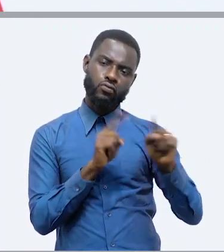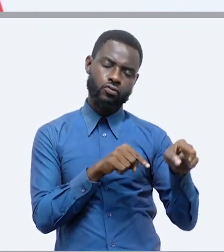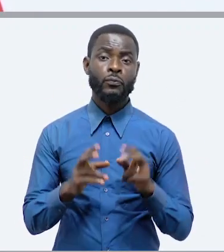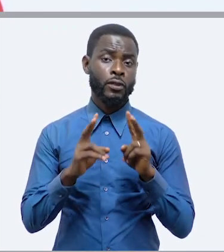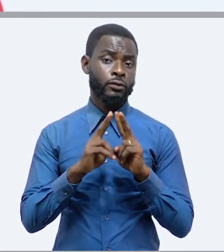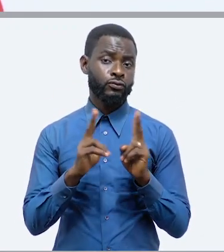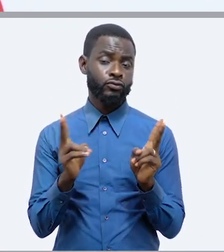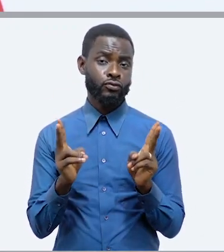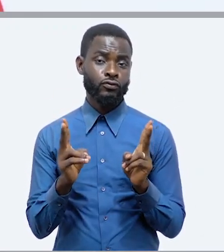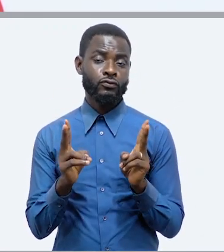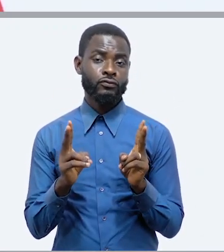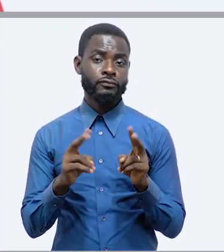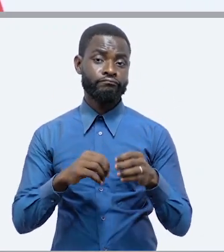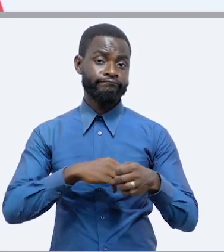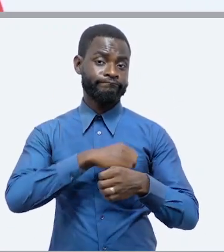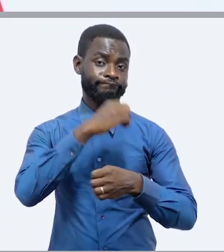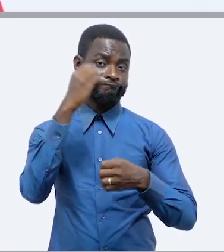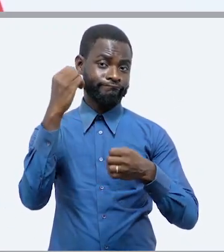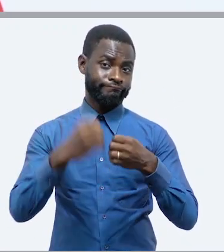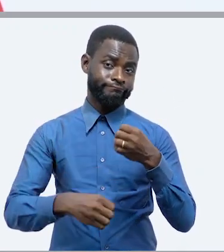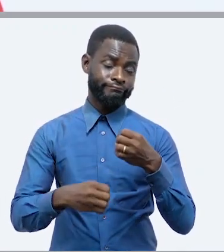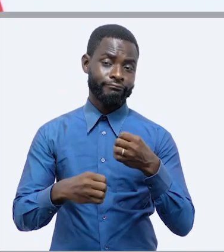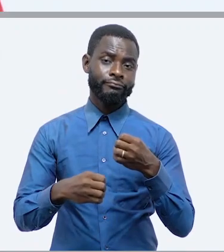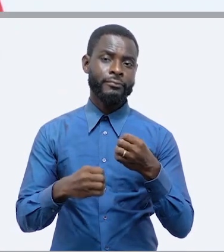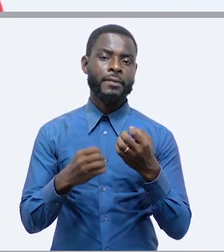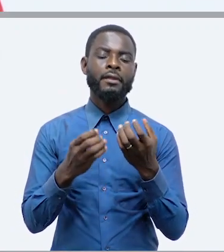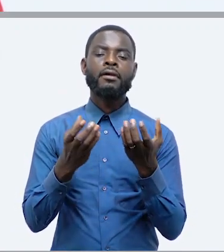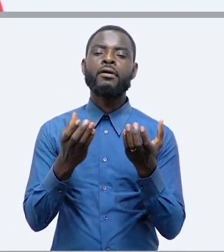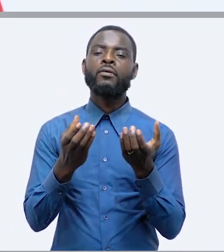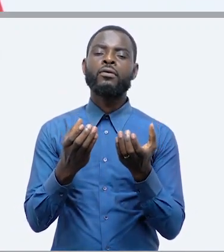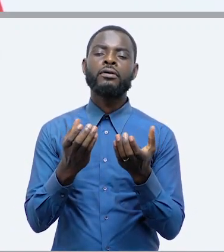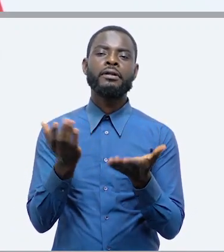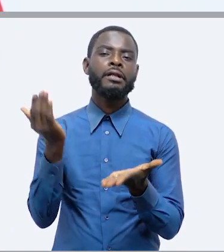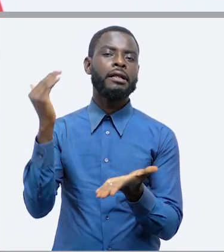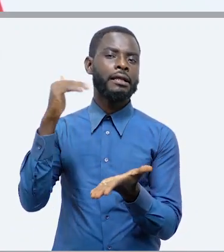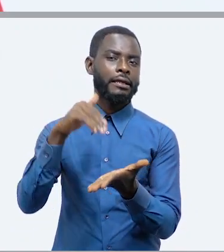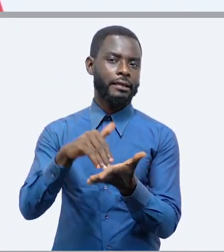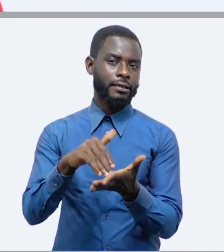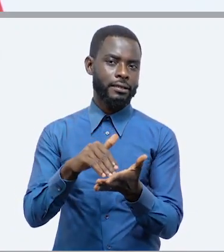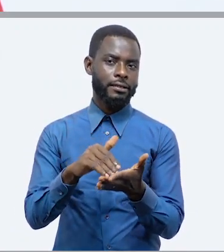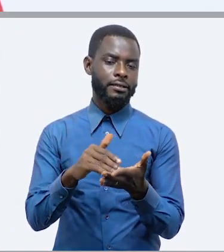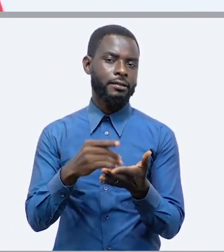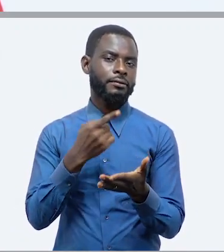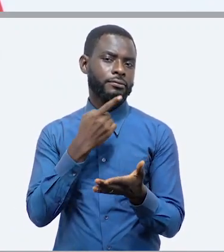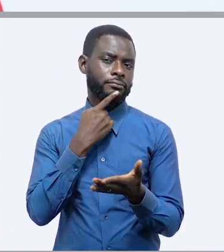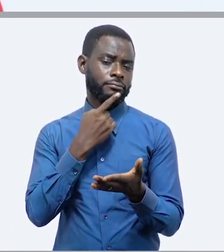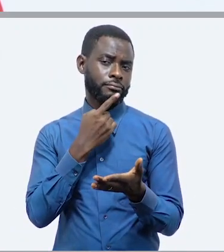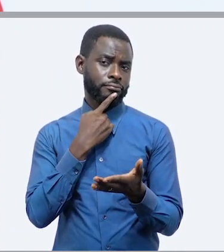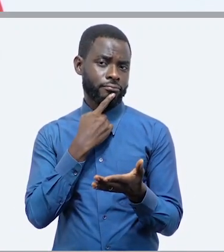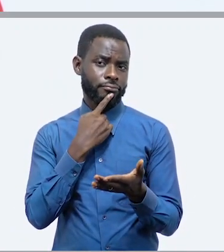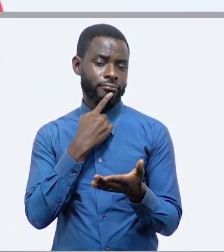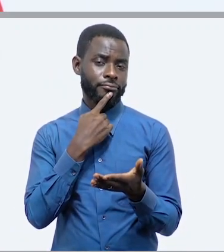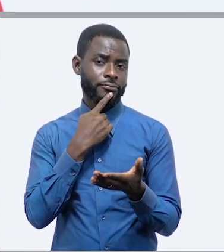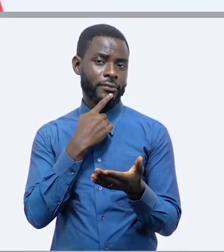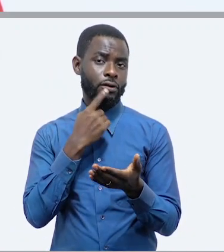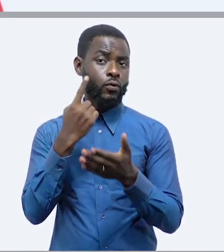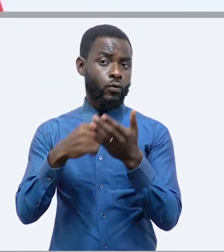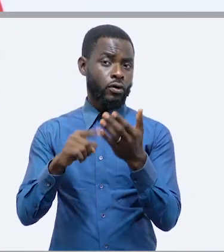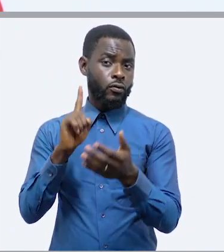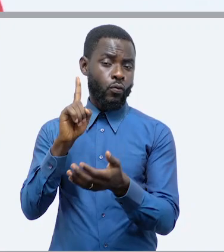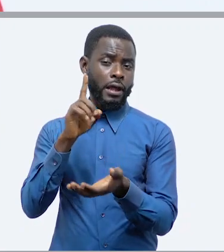Nwe wwa ke muna, shiko me kon e masumu, ni mama Dr. Darius Daniels yue mono mi e kon